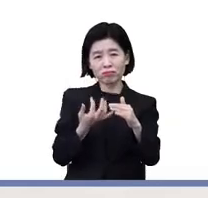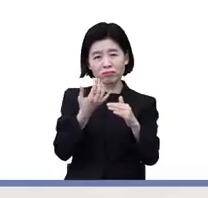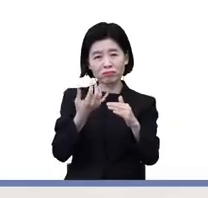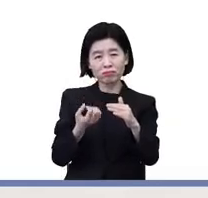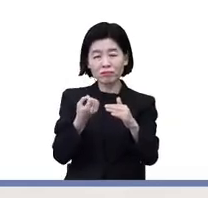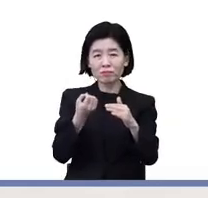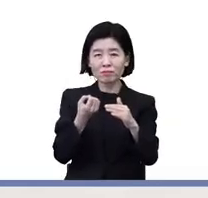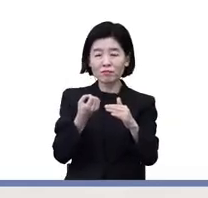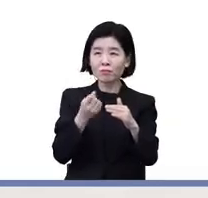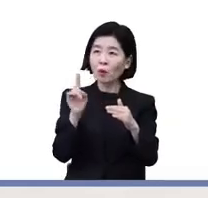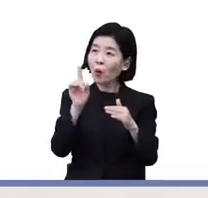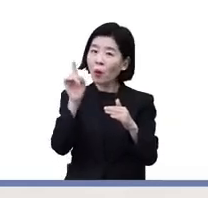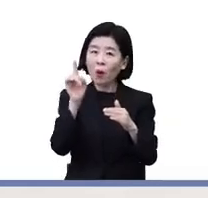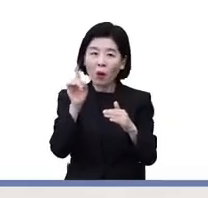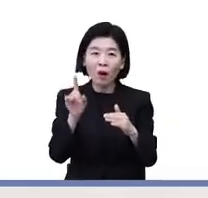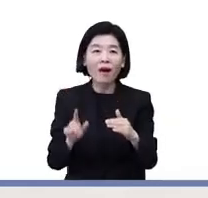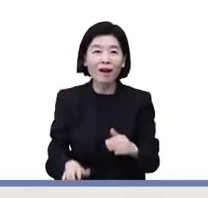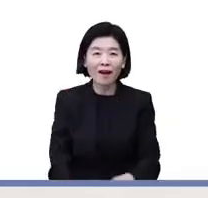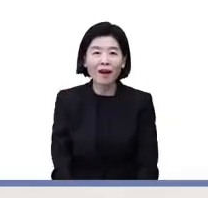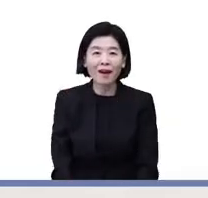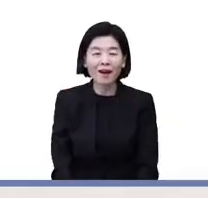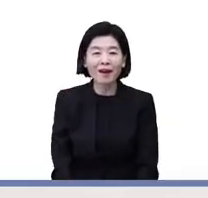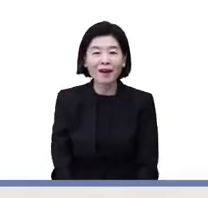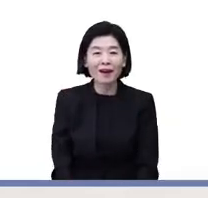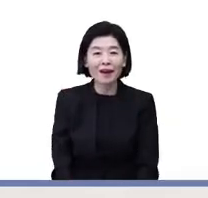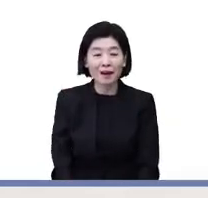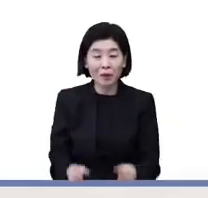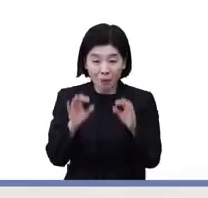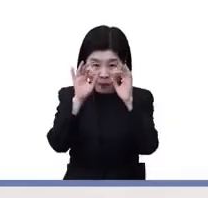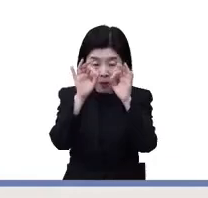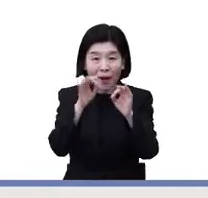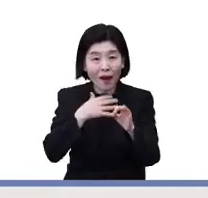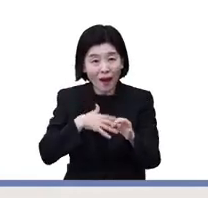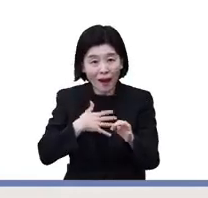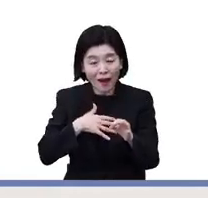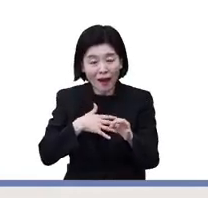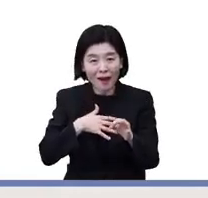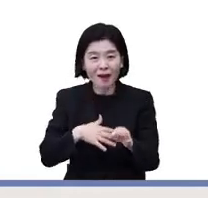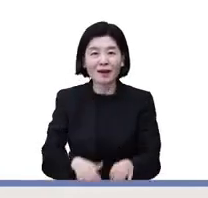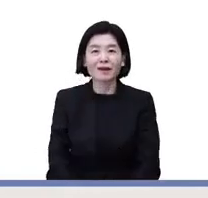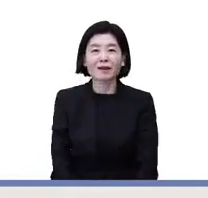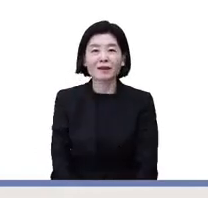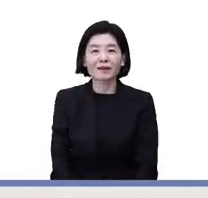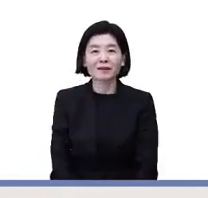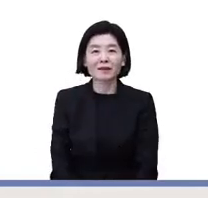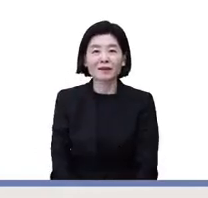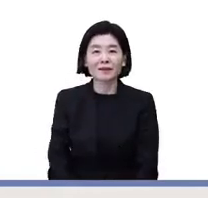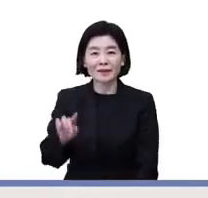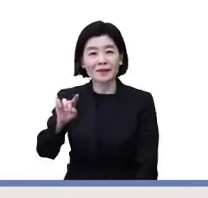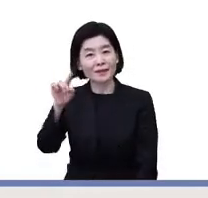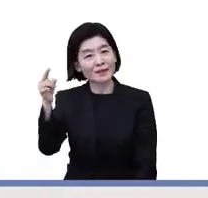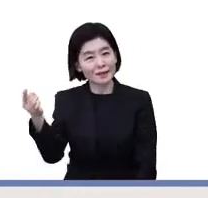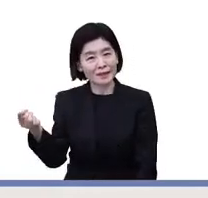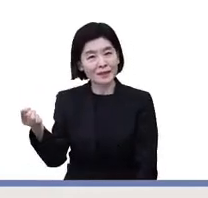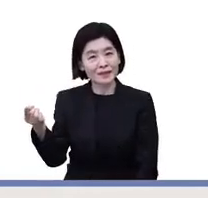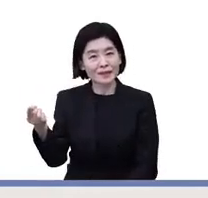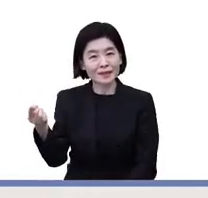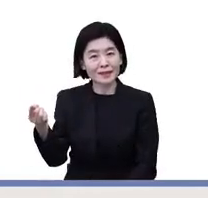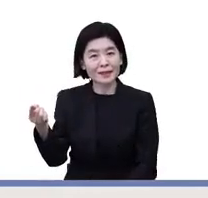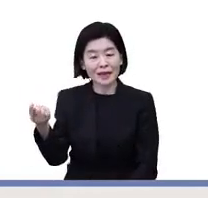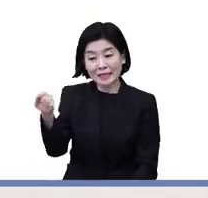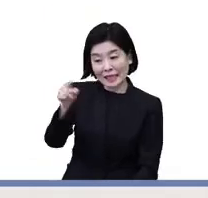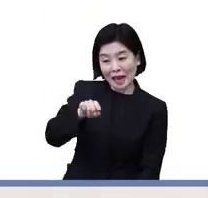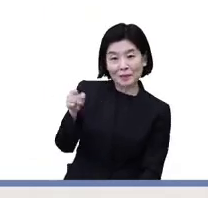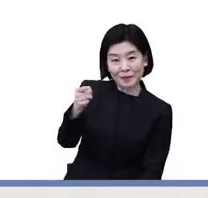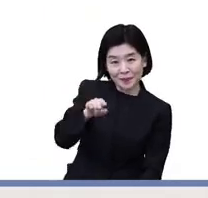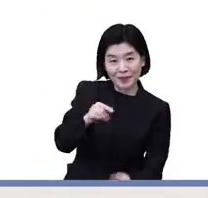보입니다. 역시 구체적으로 보면은 뭔지 알 수 있는데 그걸 보고선 그 추상적인 그림으로 돌아와 보겠습니다. 이게